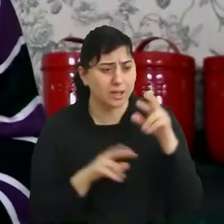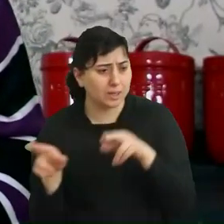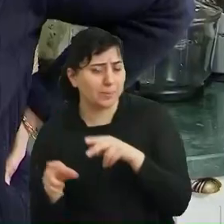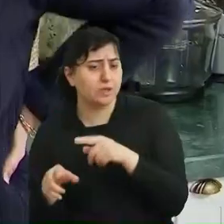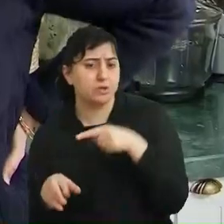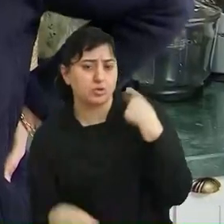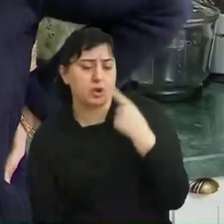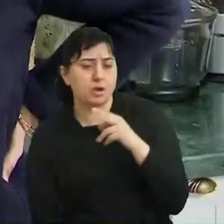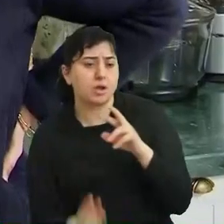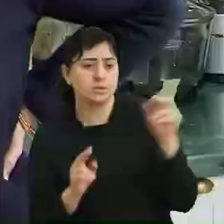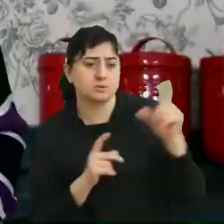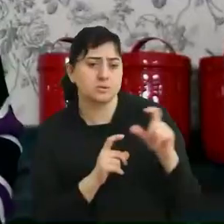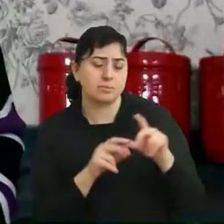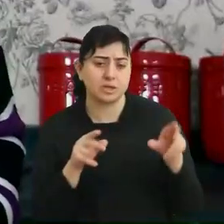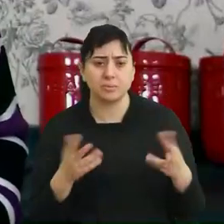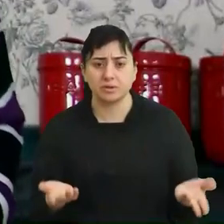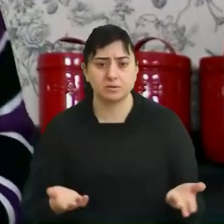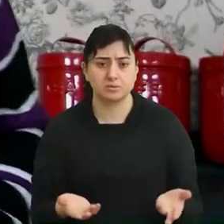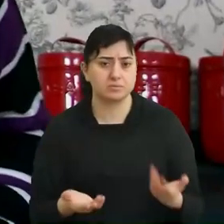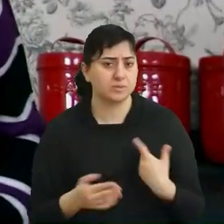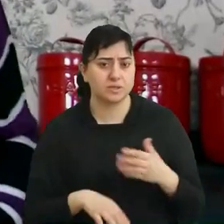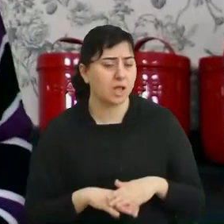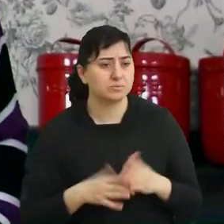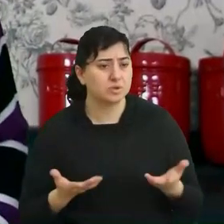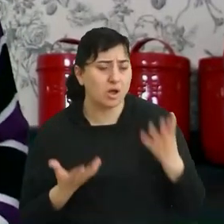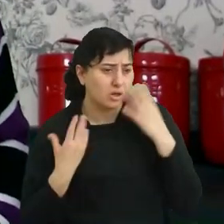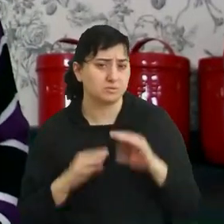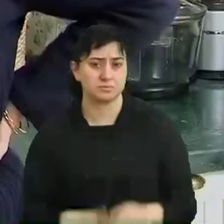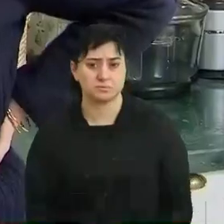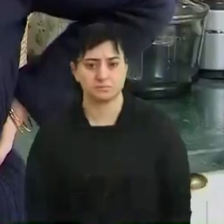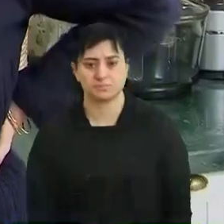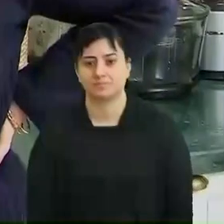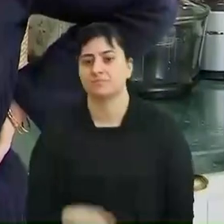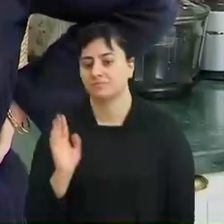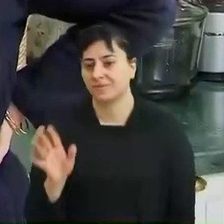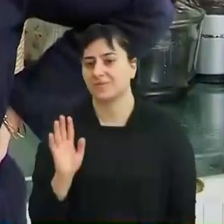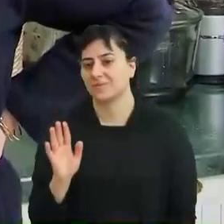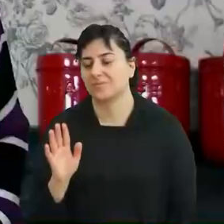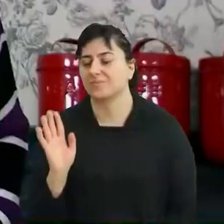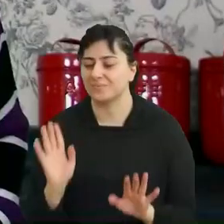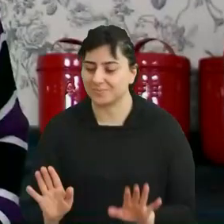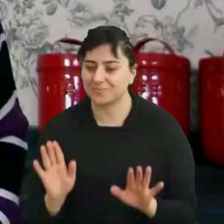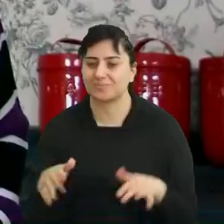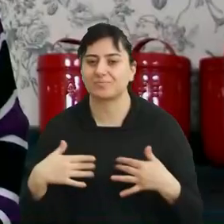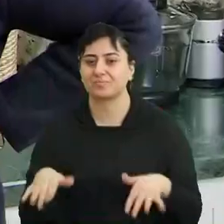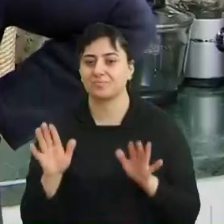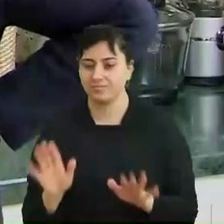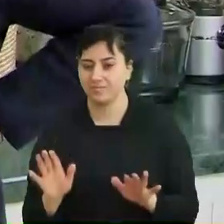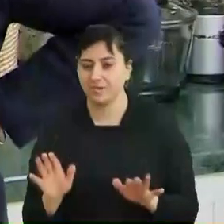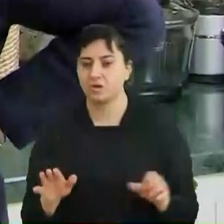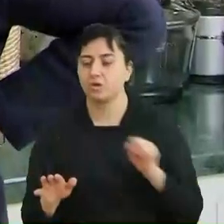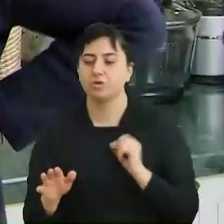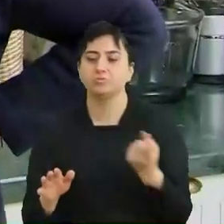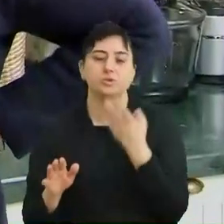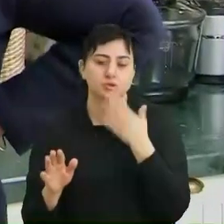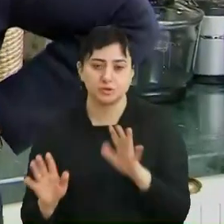Hanımcığım zannediyor. Riyam Hanımcığım kendini Zarp Bey'siz. Nasıl böyle bir şey oluyor, ne oluyor? Tamam dur, sakin ol, panik yapma.